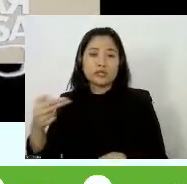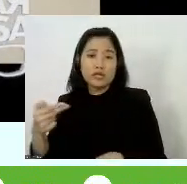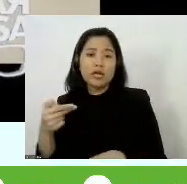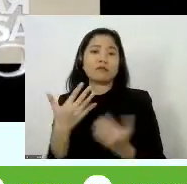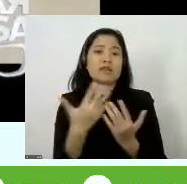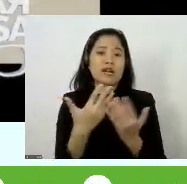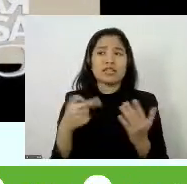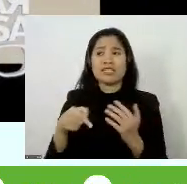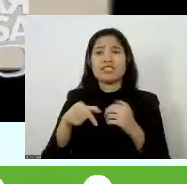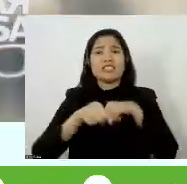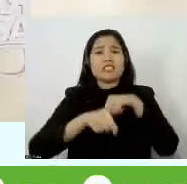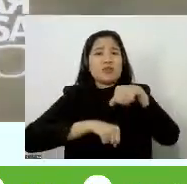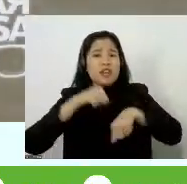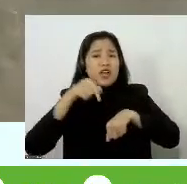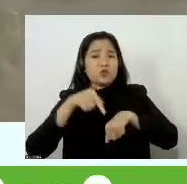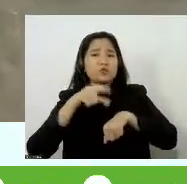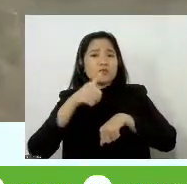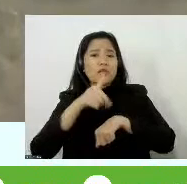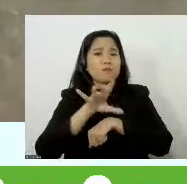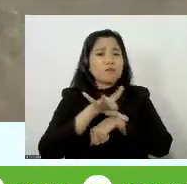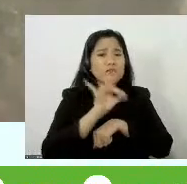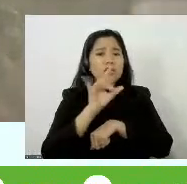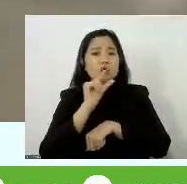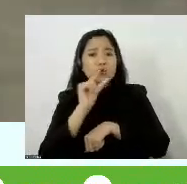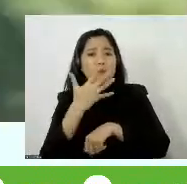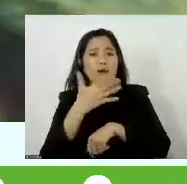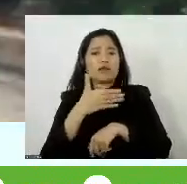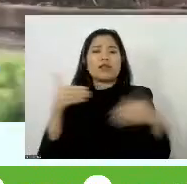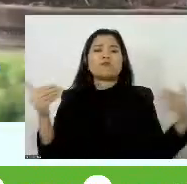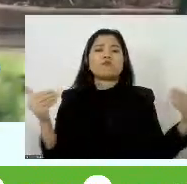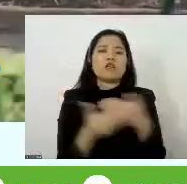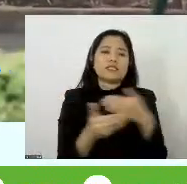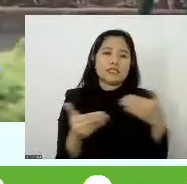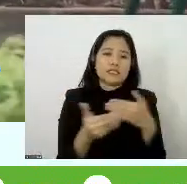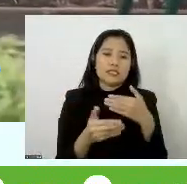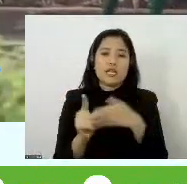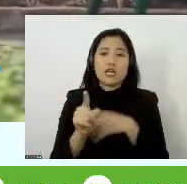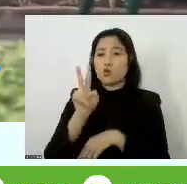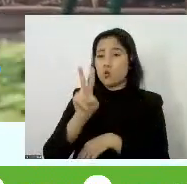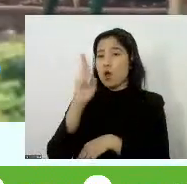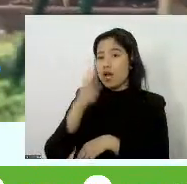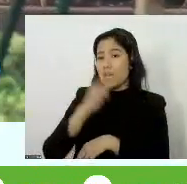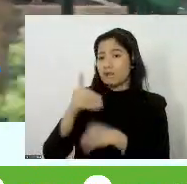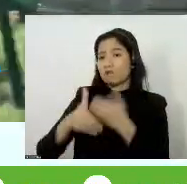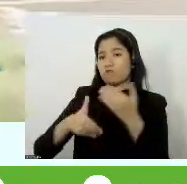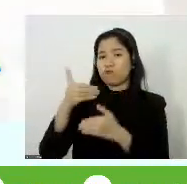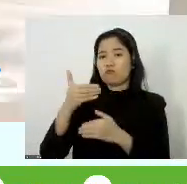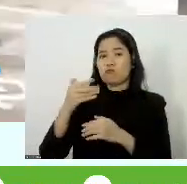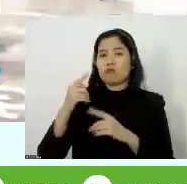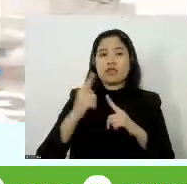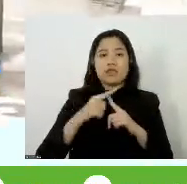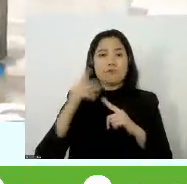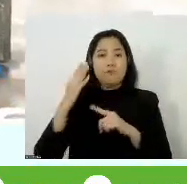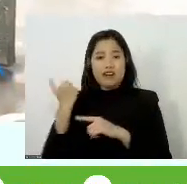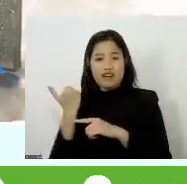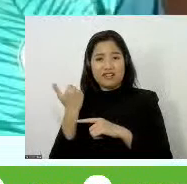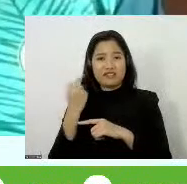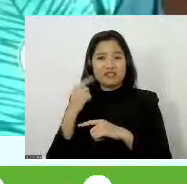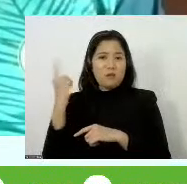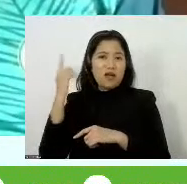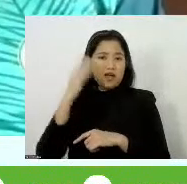untuk menjadikan sepeda sebagai pilihan transportasi jadi ada dua hari yang berturut-turut kami lakukan tanggal kemarin dan hari ini